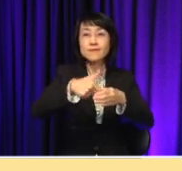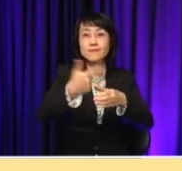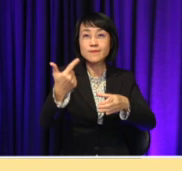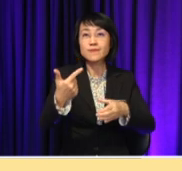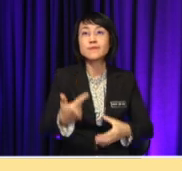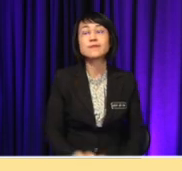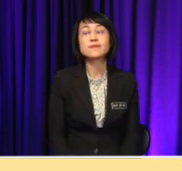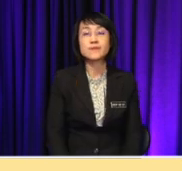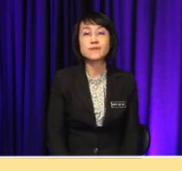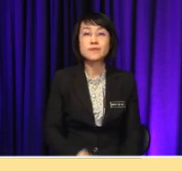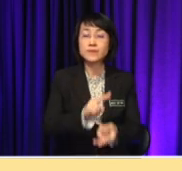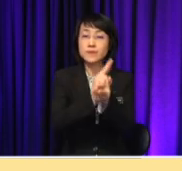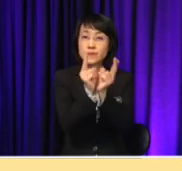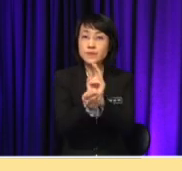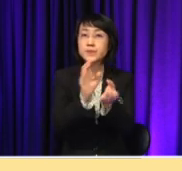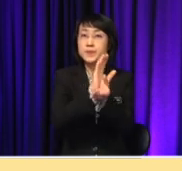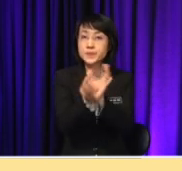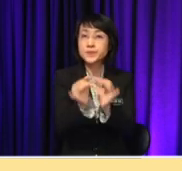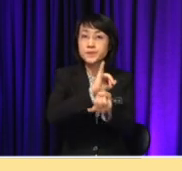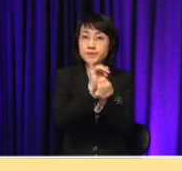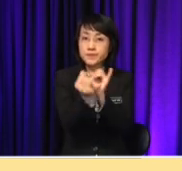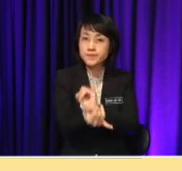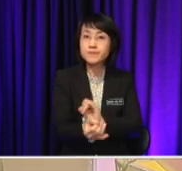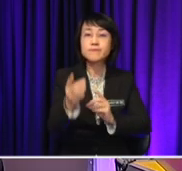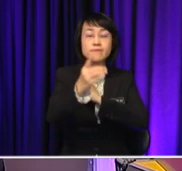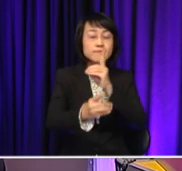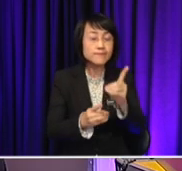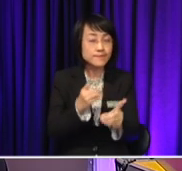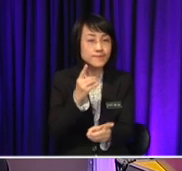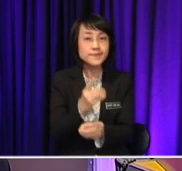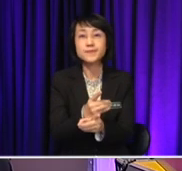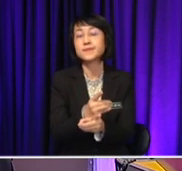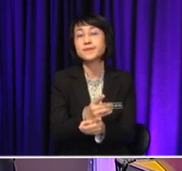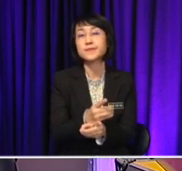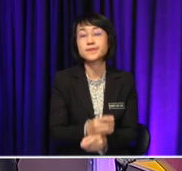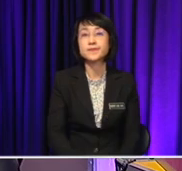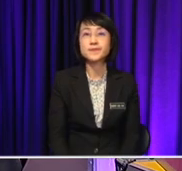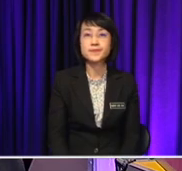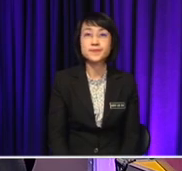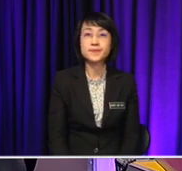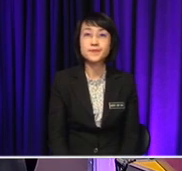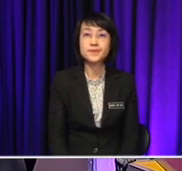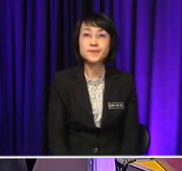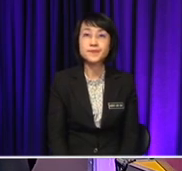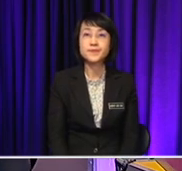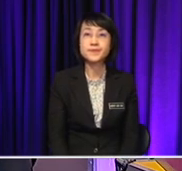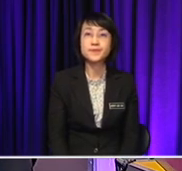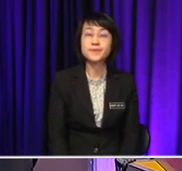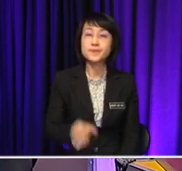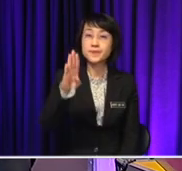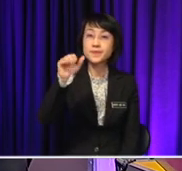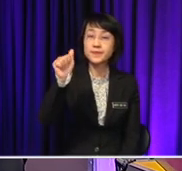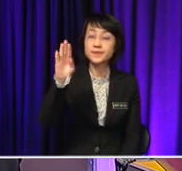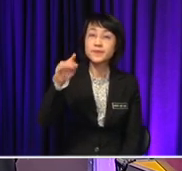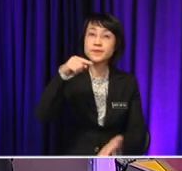perubahan cuaca dan iklim di seluruh dunia bukan saja di negara kita tetapi di negara ini fokus ya eee bab ini